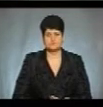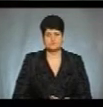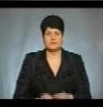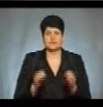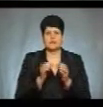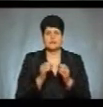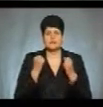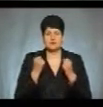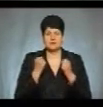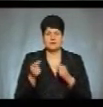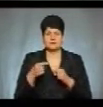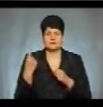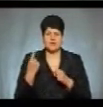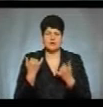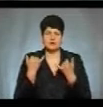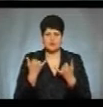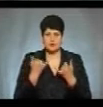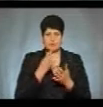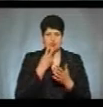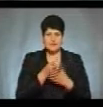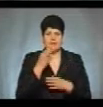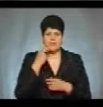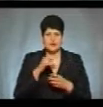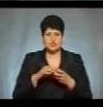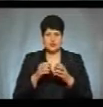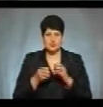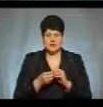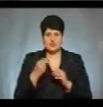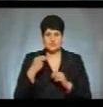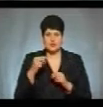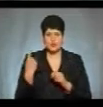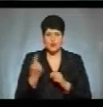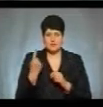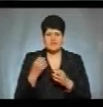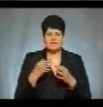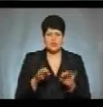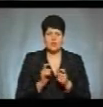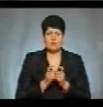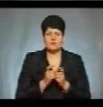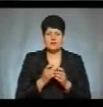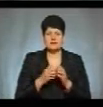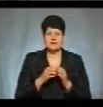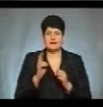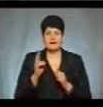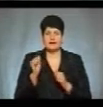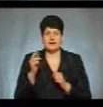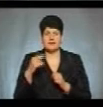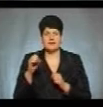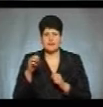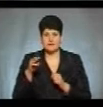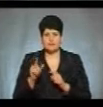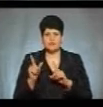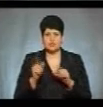Десять спортсменів з Тернопільщини, які сьогодні показали кращі результати на чемпіонаті області з вільної боротьби серед кадетів, поїдуть на